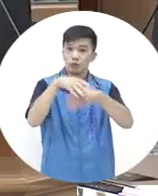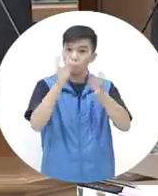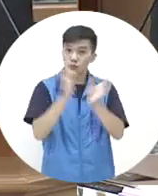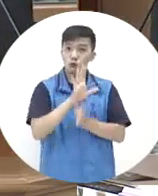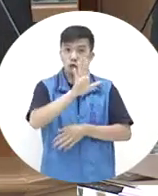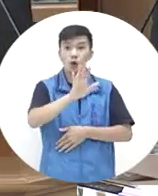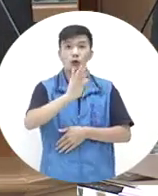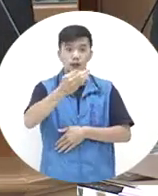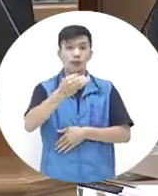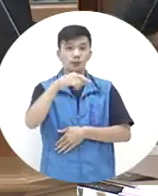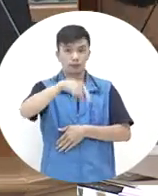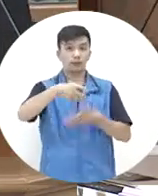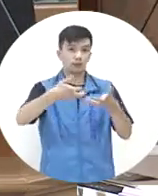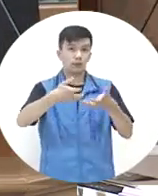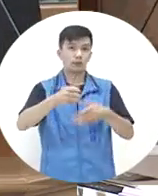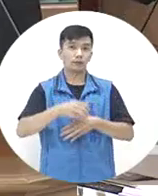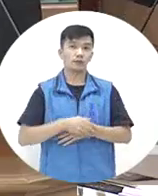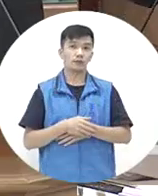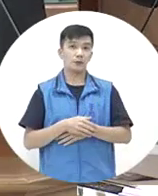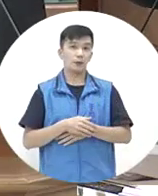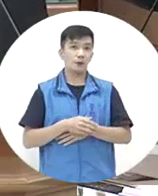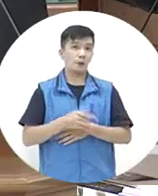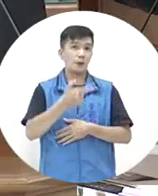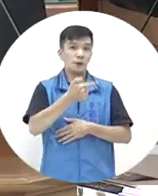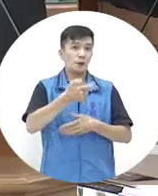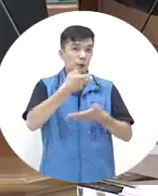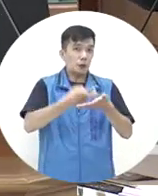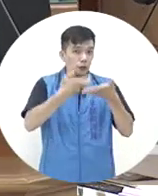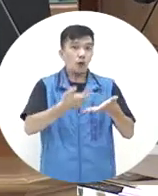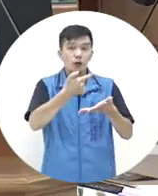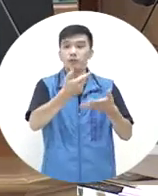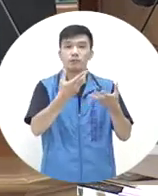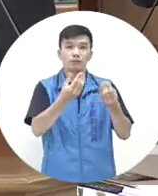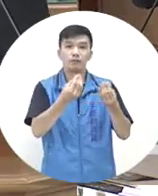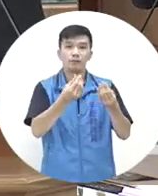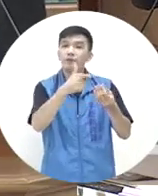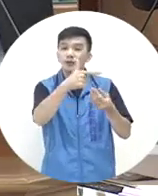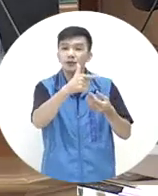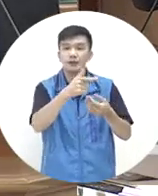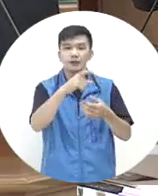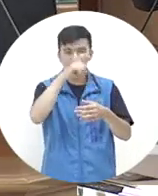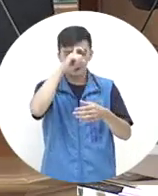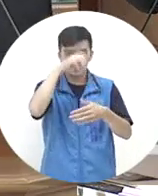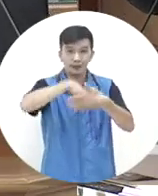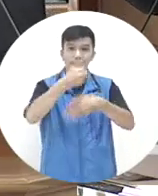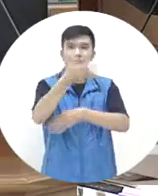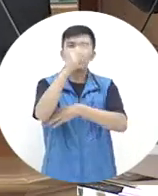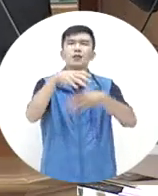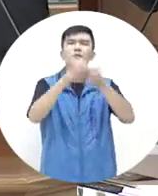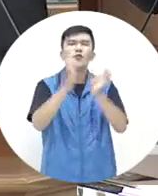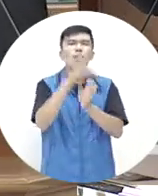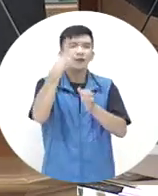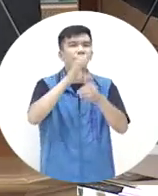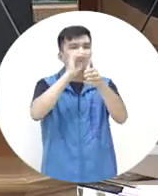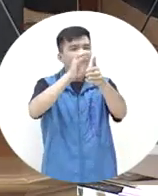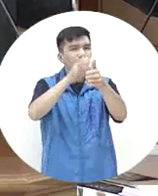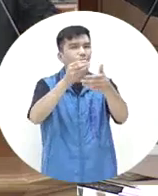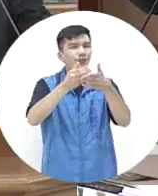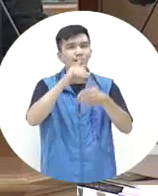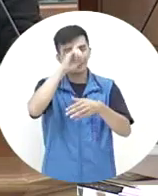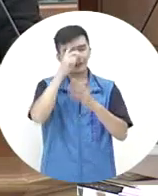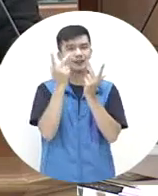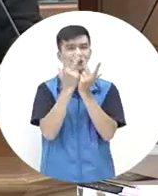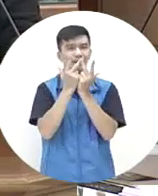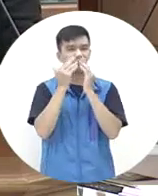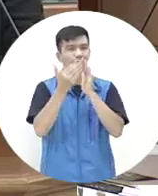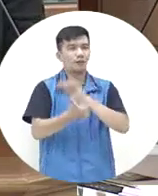是这条吼，也不是讲上大条的啦。但是我希望来进步吼，你甲来进步多沟通一下，看新巴士安怎更心碎未